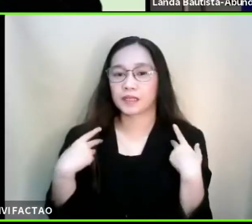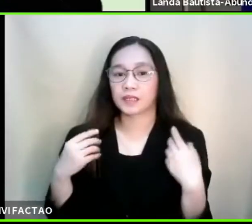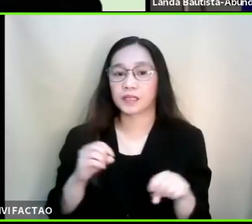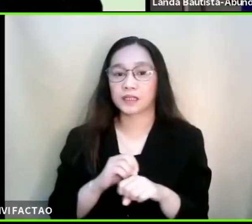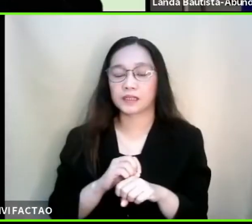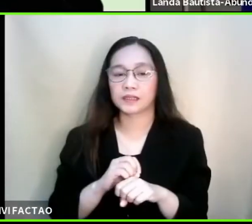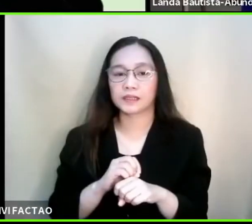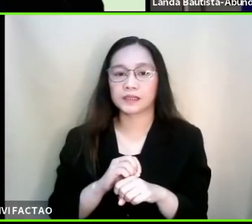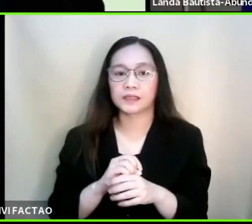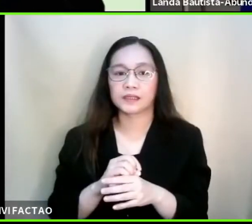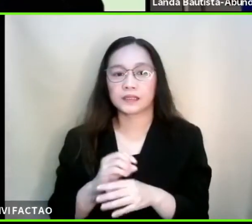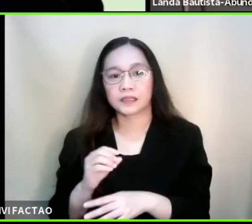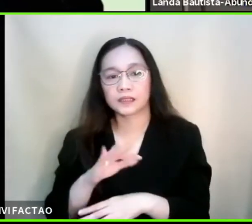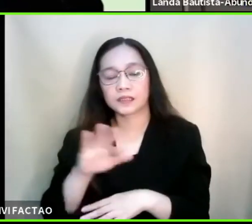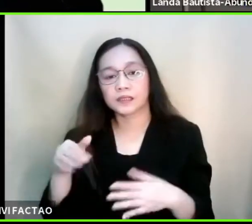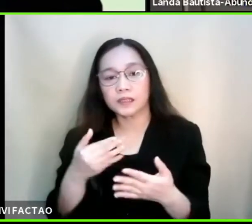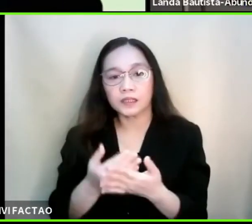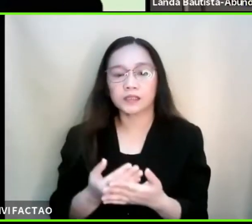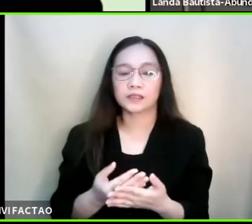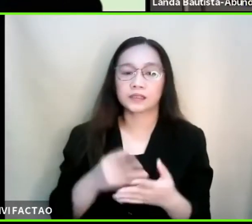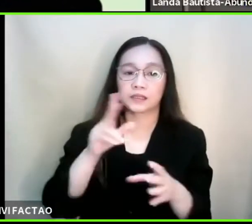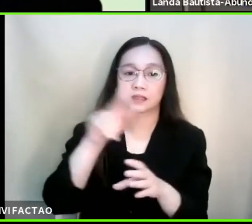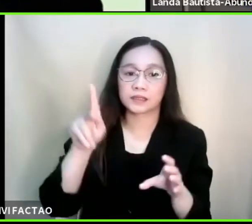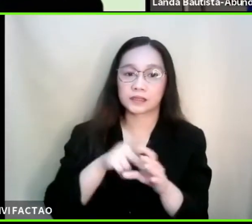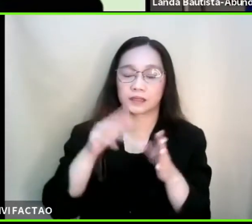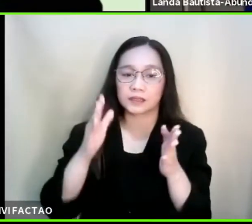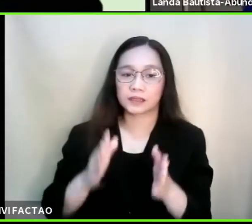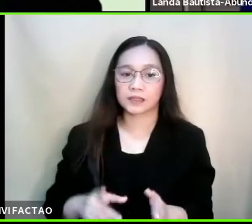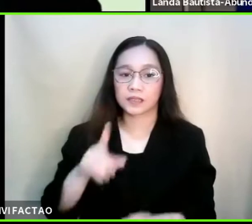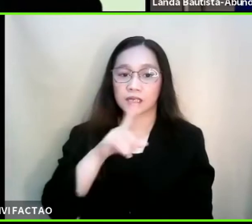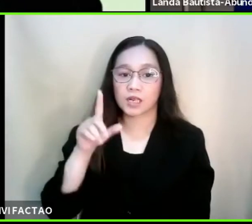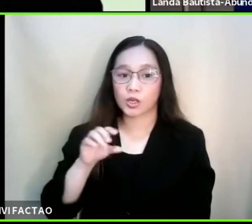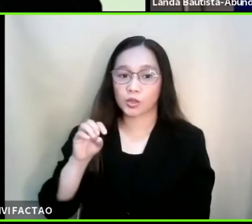po, sa mga participants po natin here at Zoom